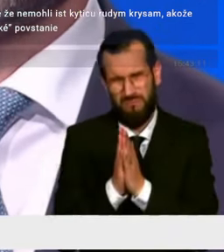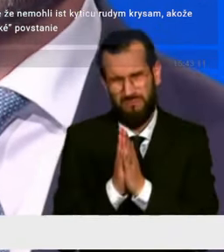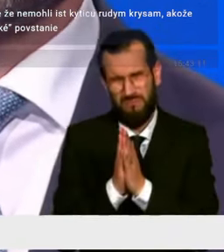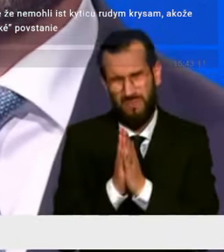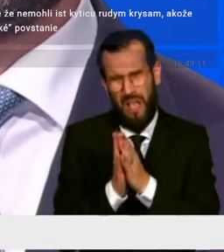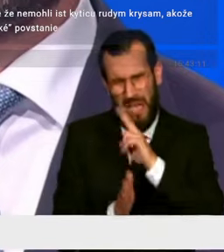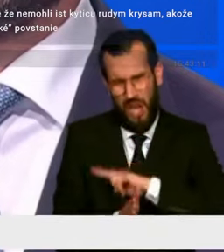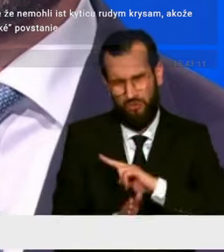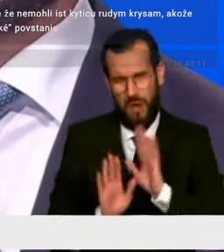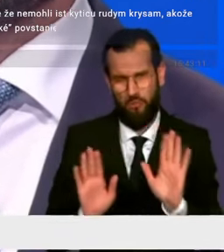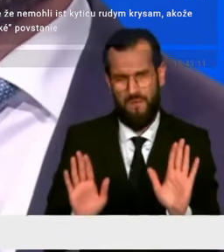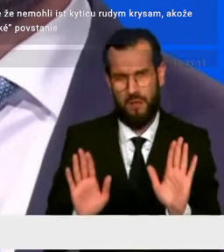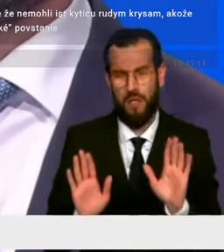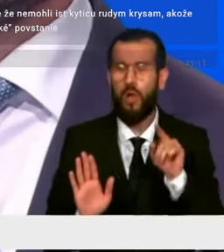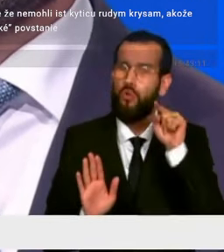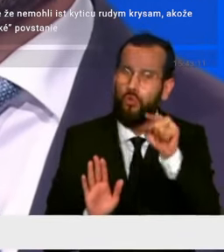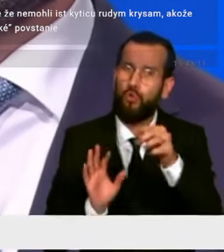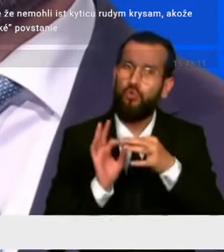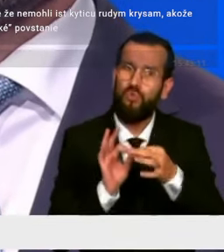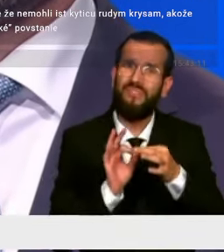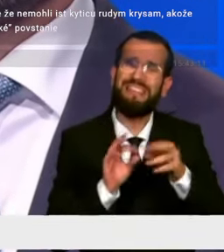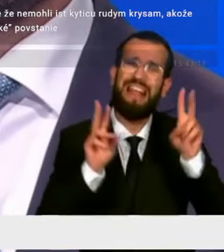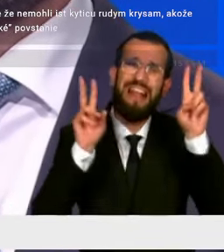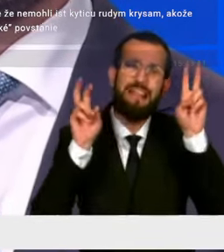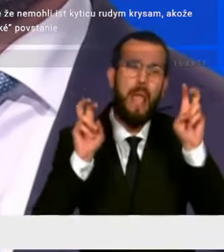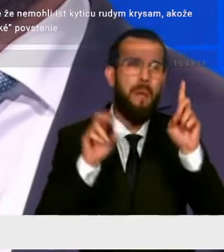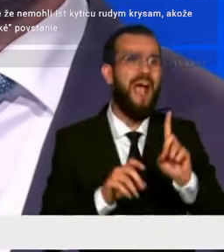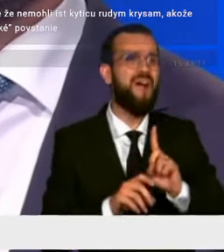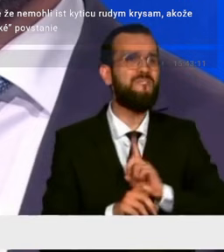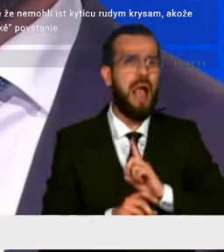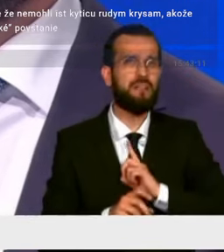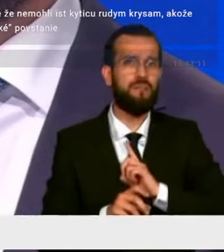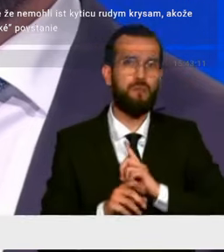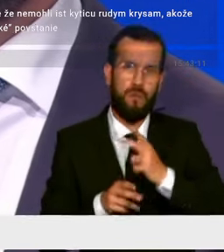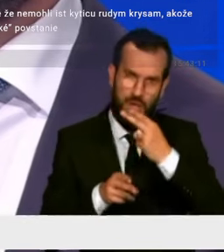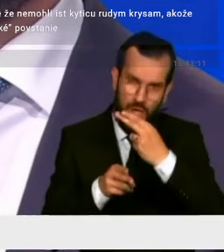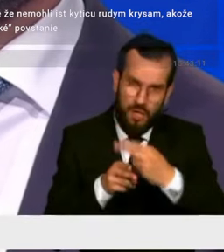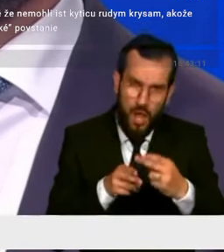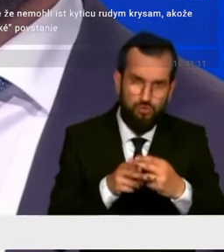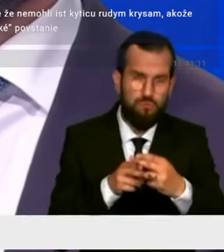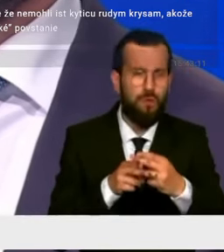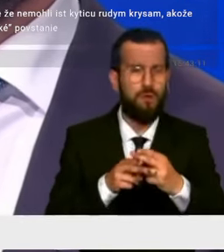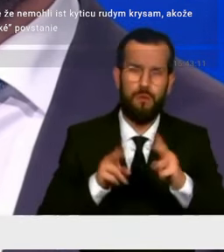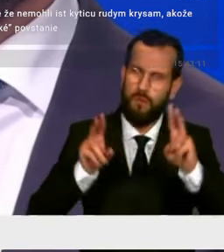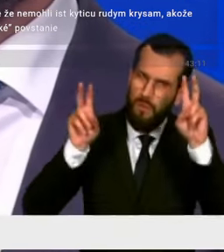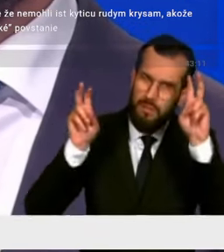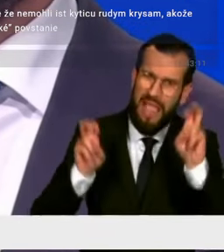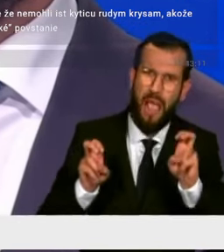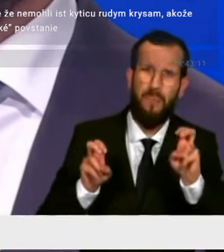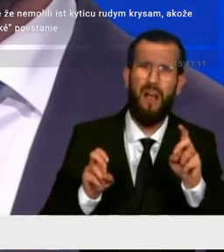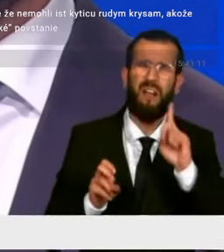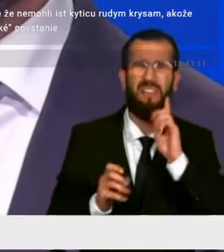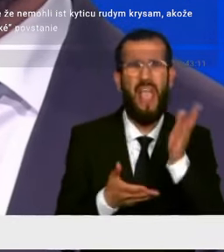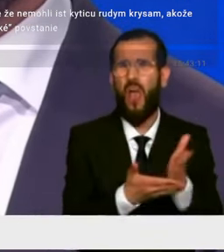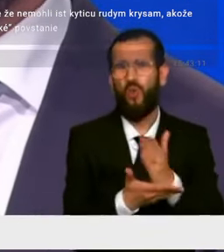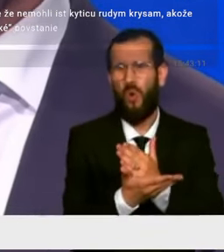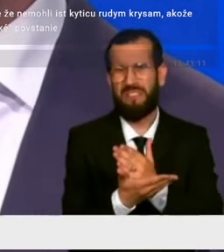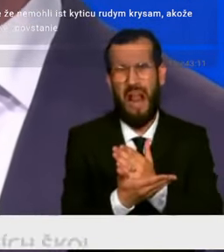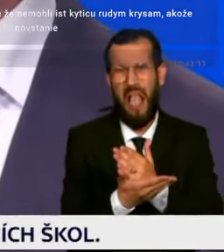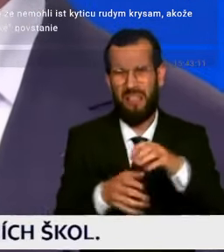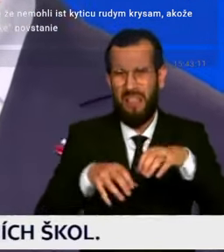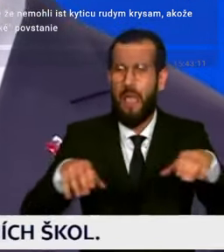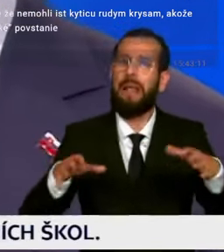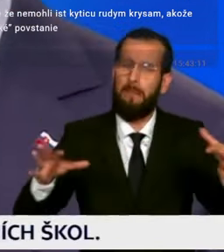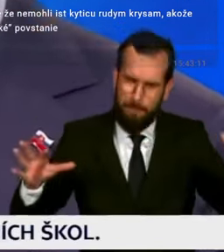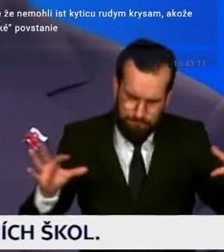to že s touto myšlienkou vlastenectva a jeho napĺňania novým obsahom nie takým ktorý rozdeľuje krajinu ale ktorý